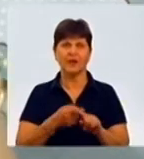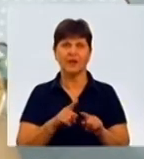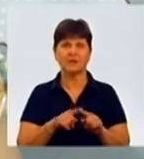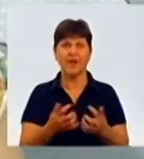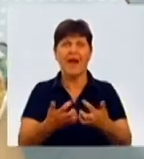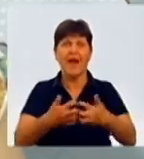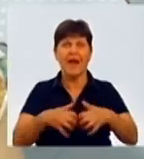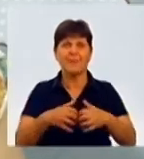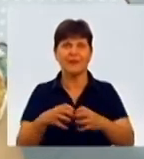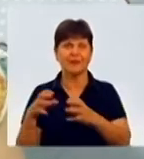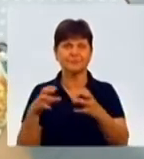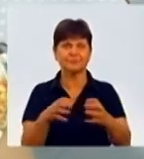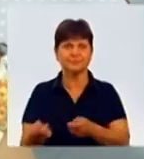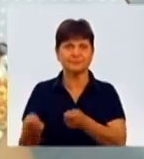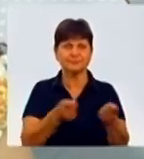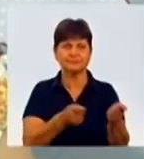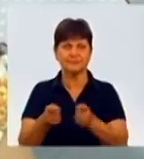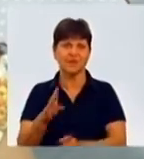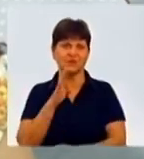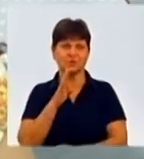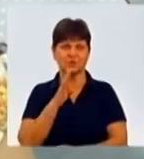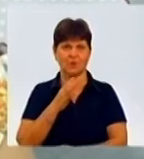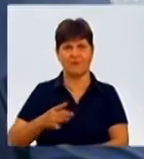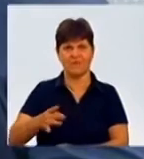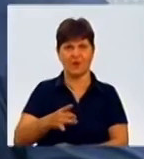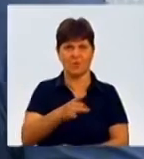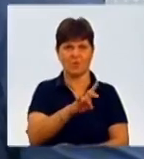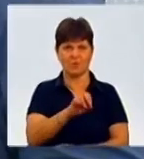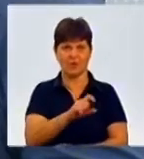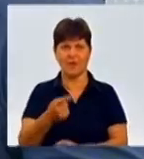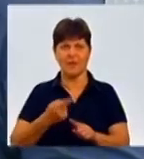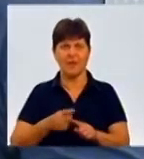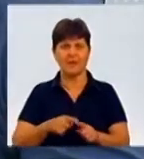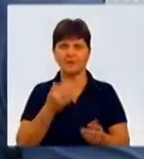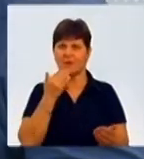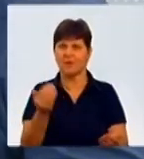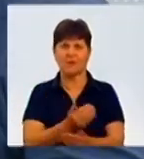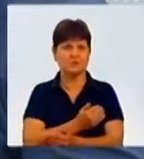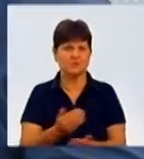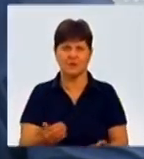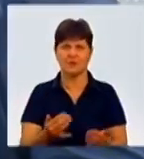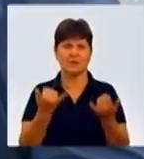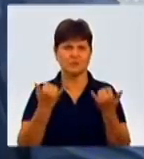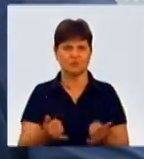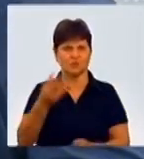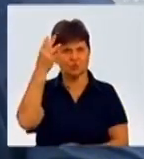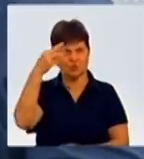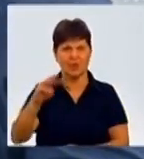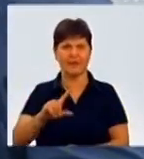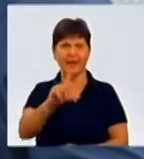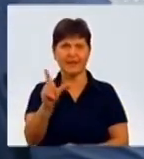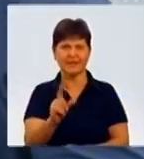яким обстежують жінок на виїздах в районах. Це один із останніх сучасних УЗІ-апаратів італійської фірми